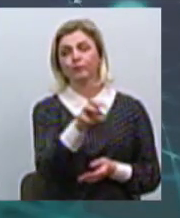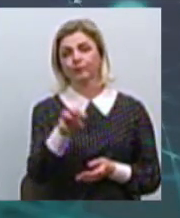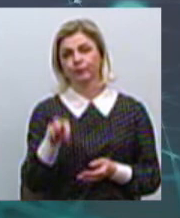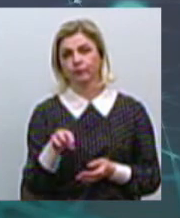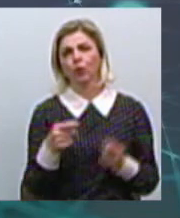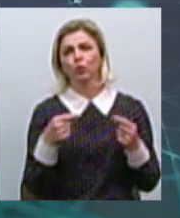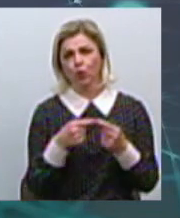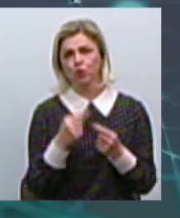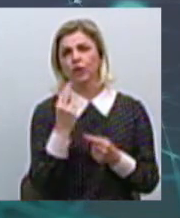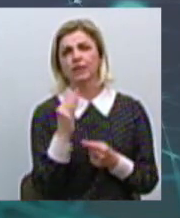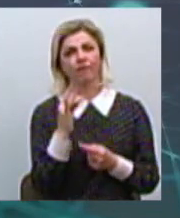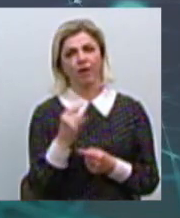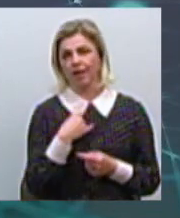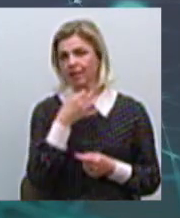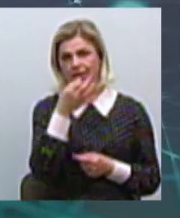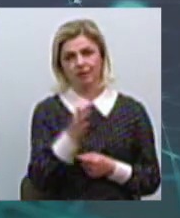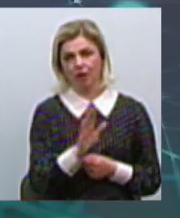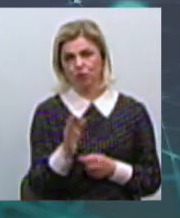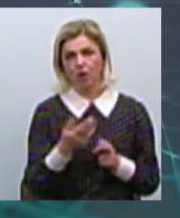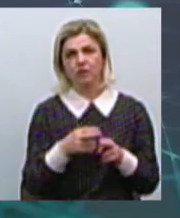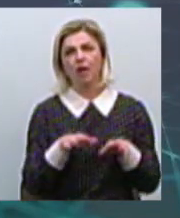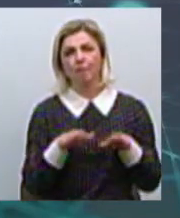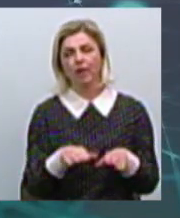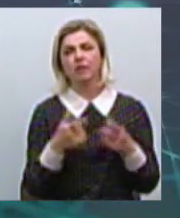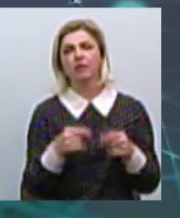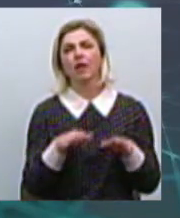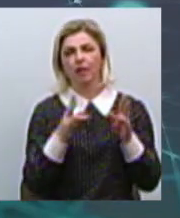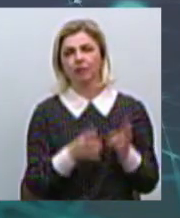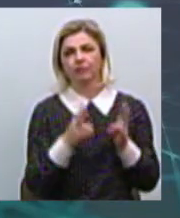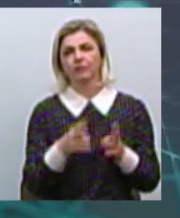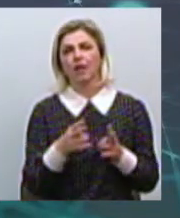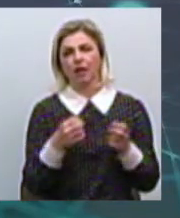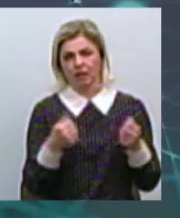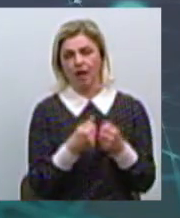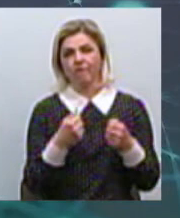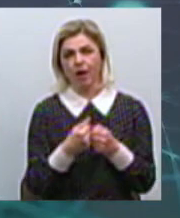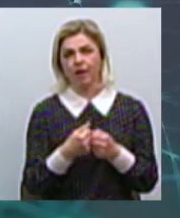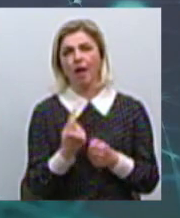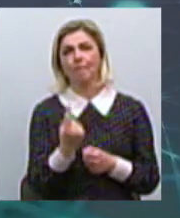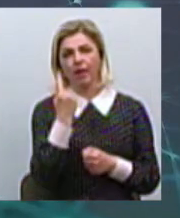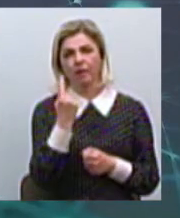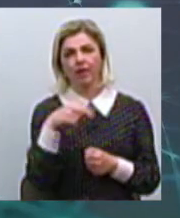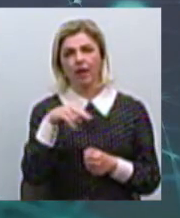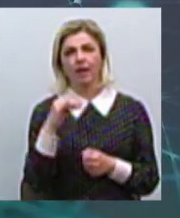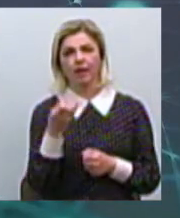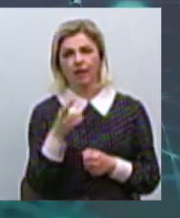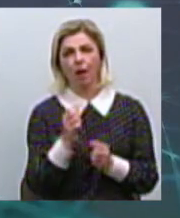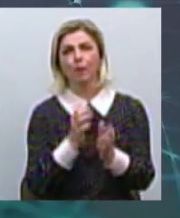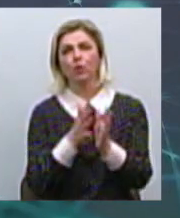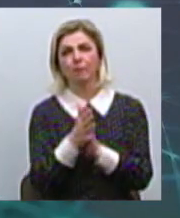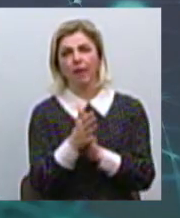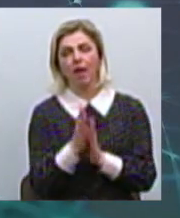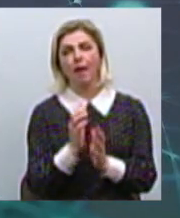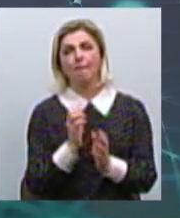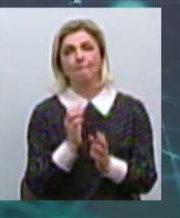скажу, але це місця концентрації ДТП, це перша лінія проспект Миру,